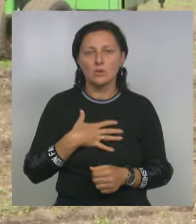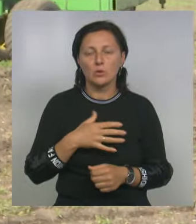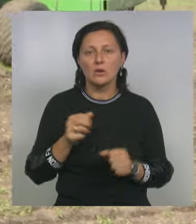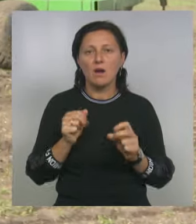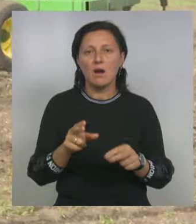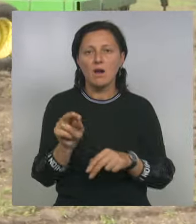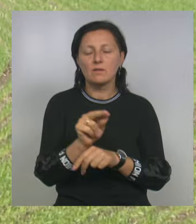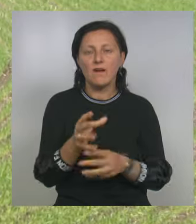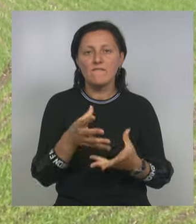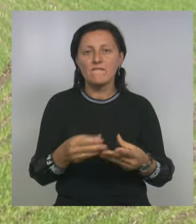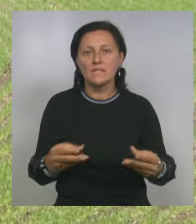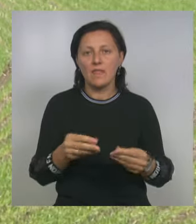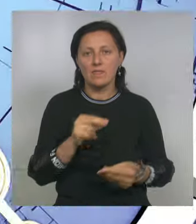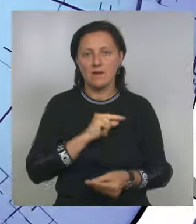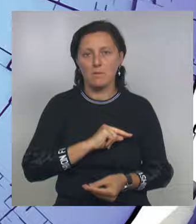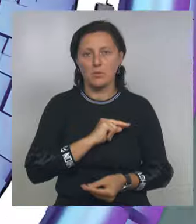ход весенне-полевых работ?